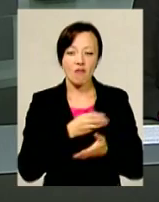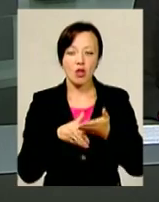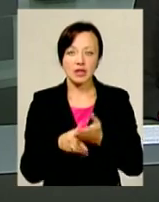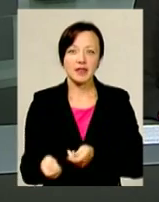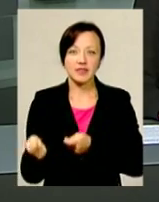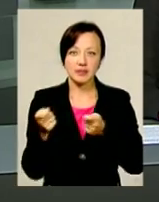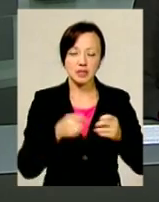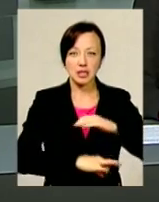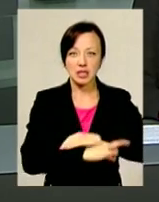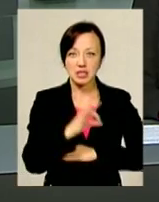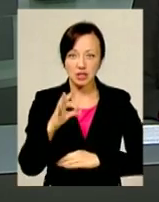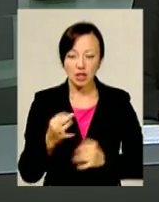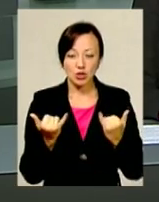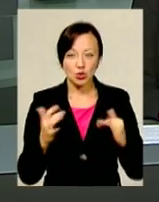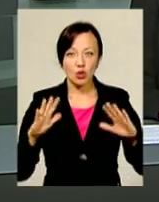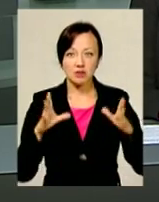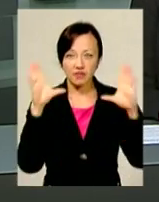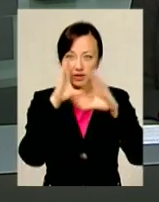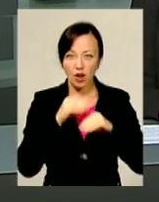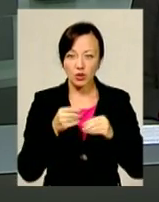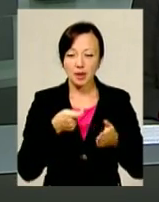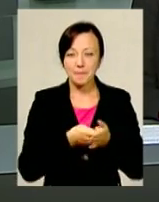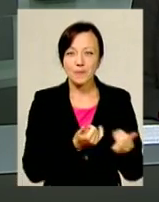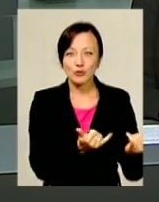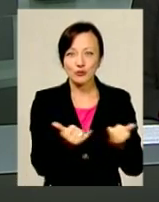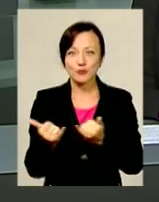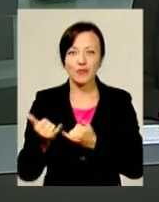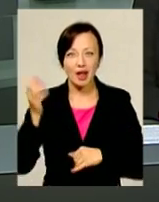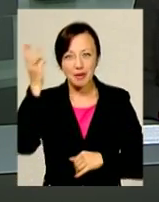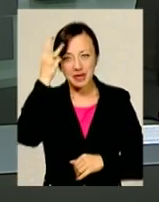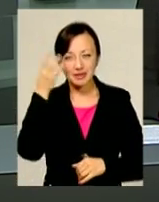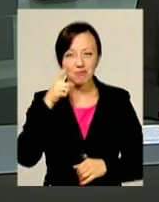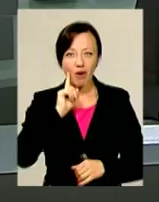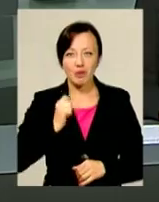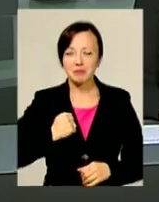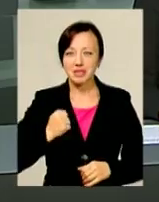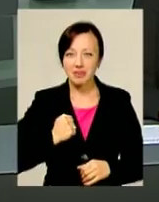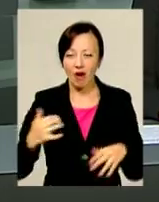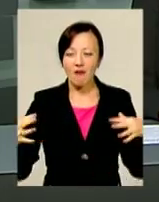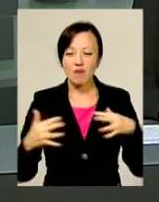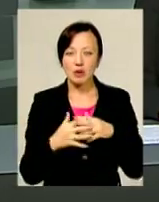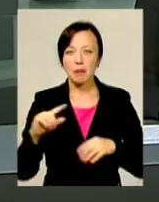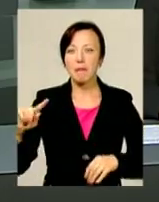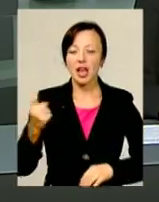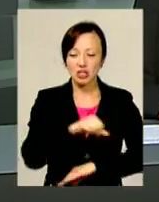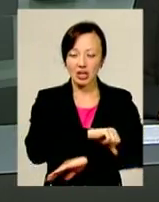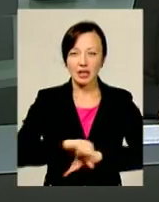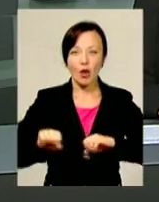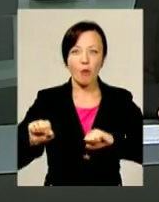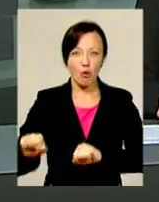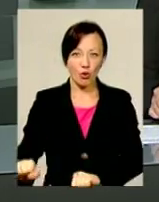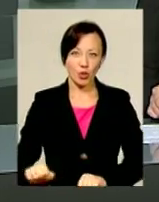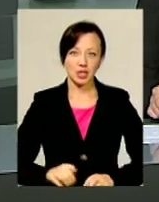на схід. До слова, цього разу вдалося почастувати хмельницькими смаколиками бійців, котрі воюють на першій лінії оборони.